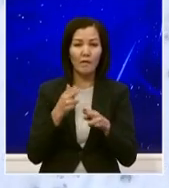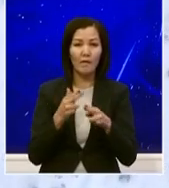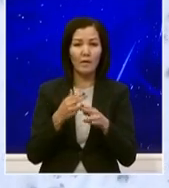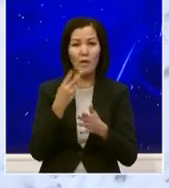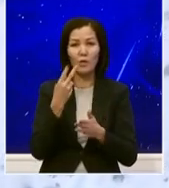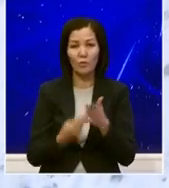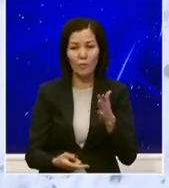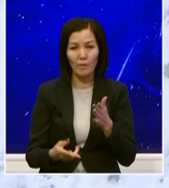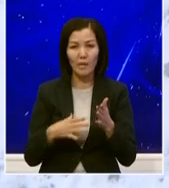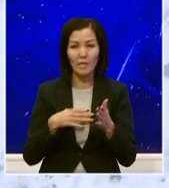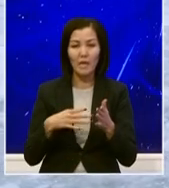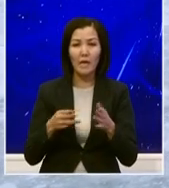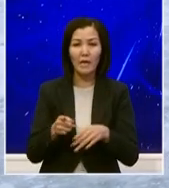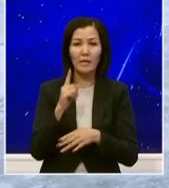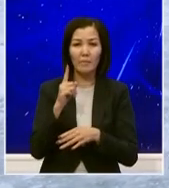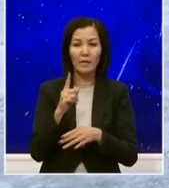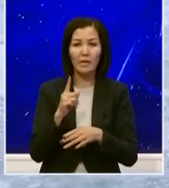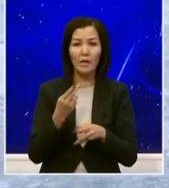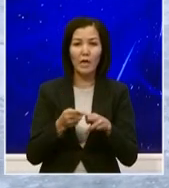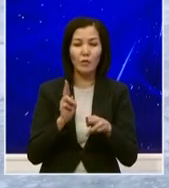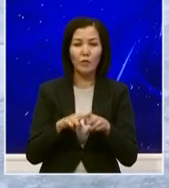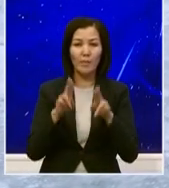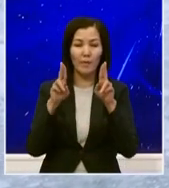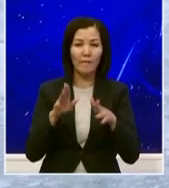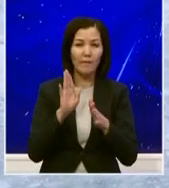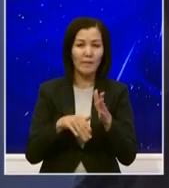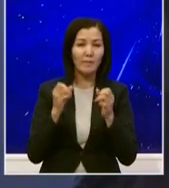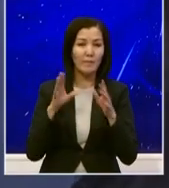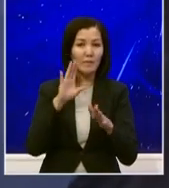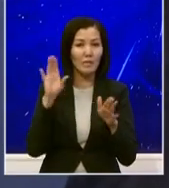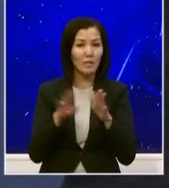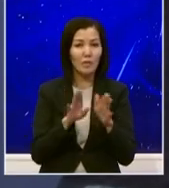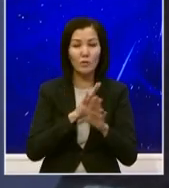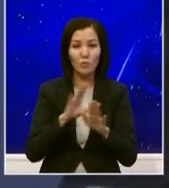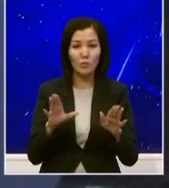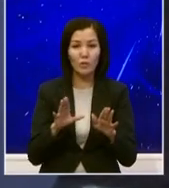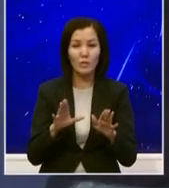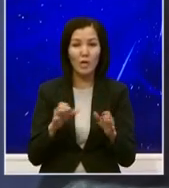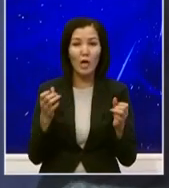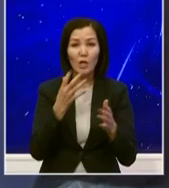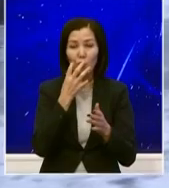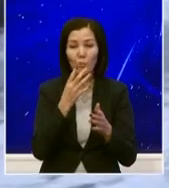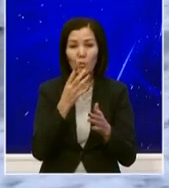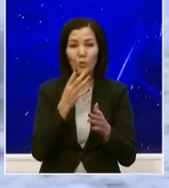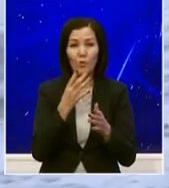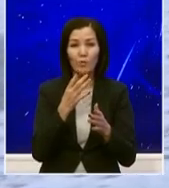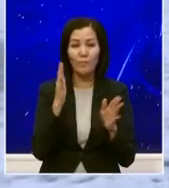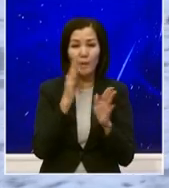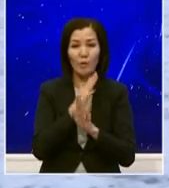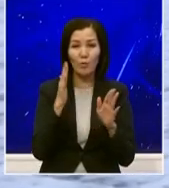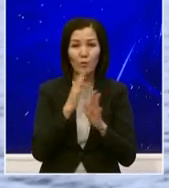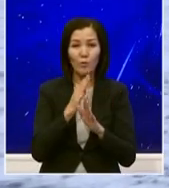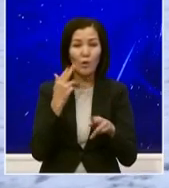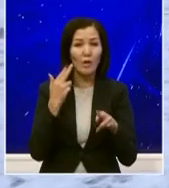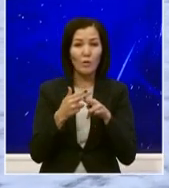случаются с любителями-рыболовами, пренебрегающими правилами безопасности. Учитывая относительно теплую погоду в декабре, лед на водоемах еще